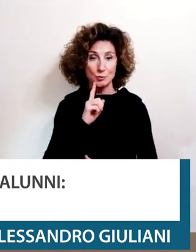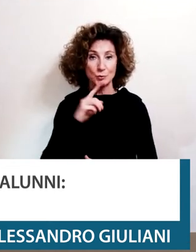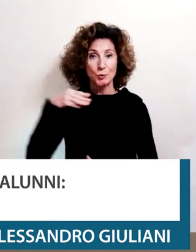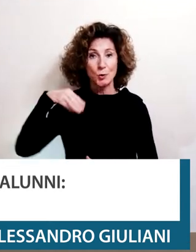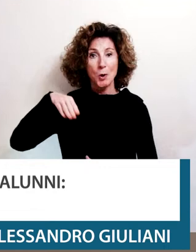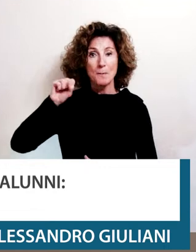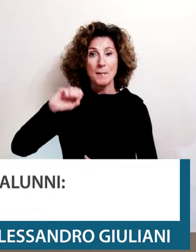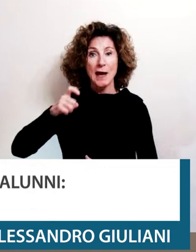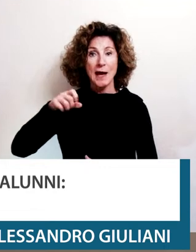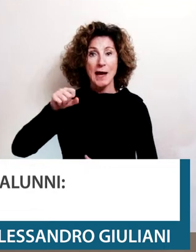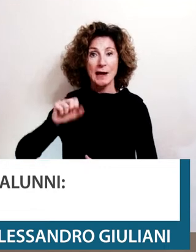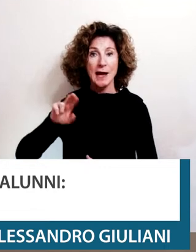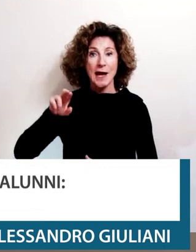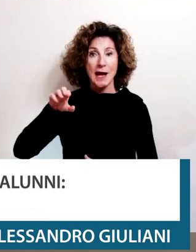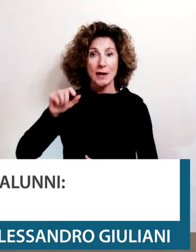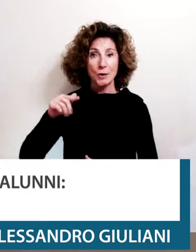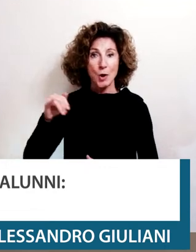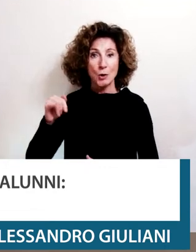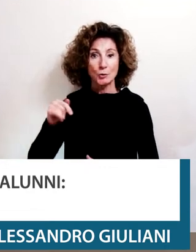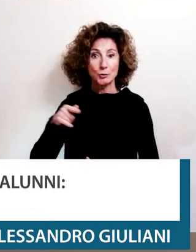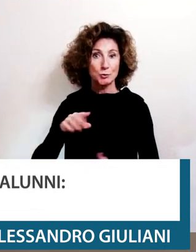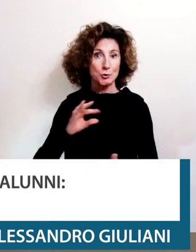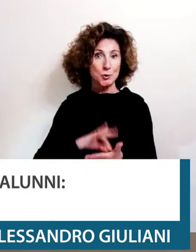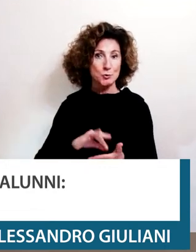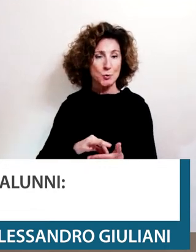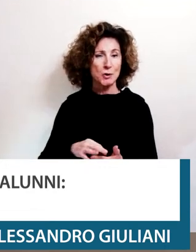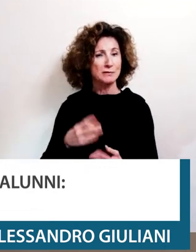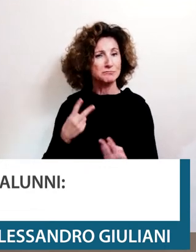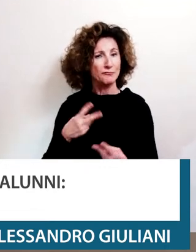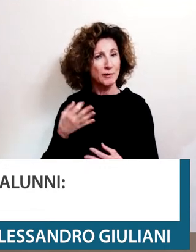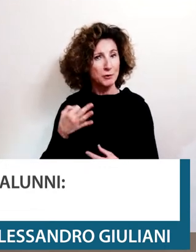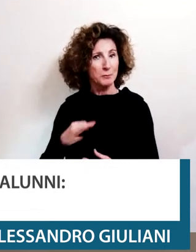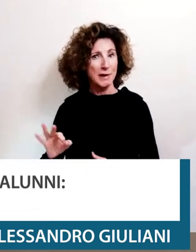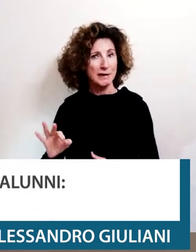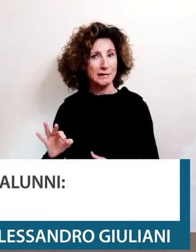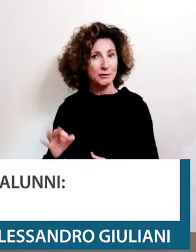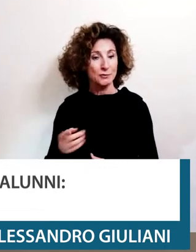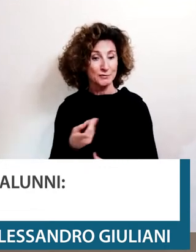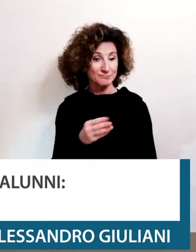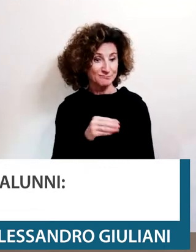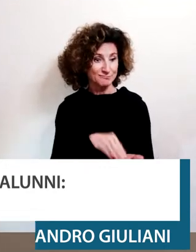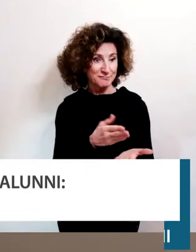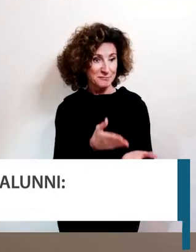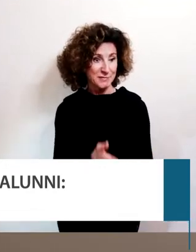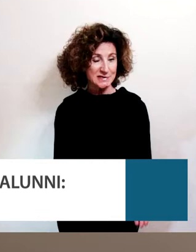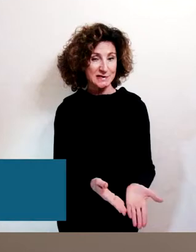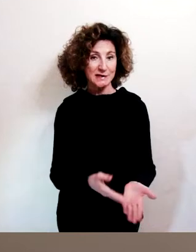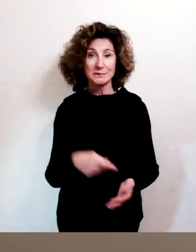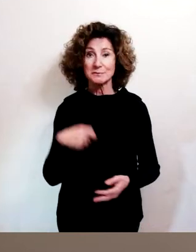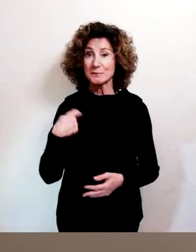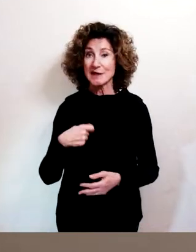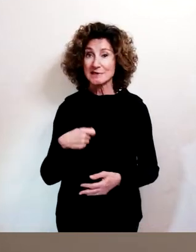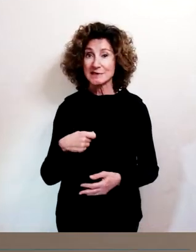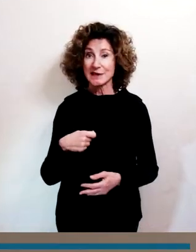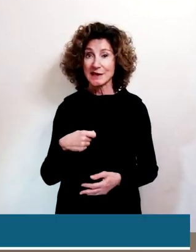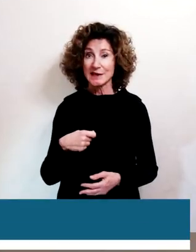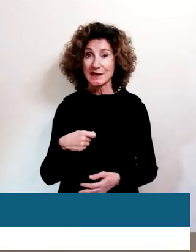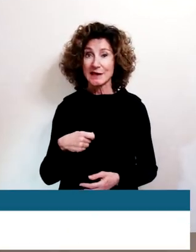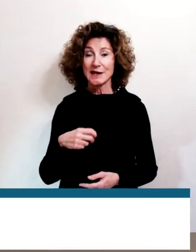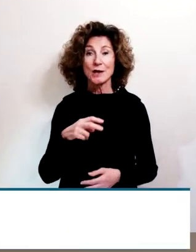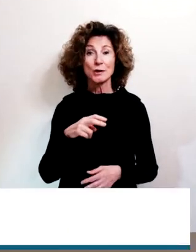una scuola molto particolare e qui davanti la preside dell'istituto